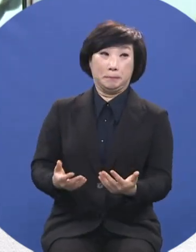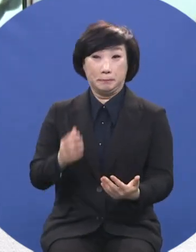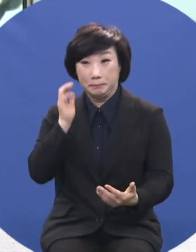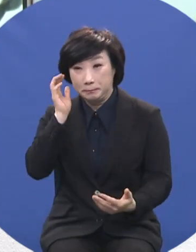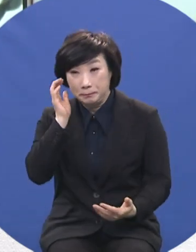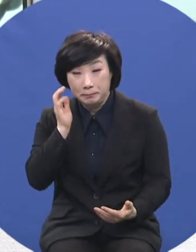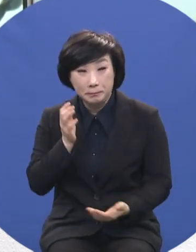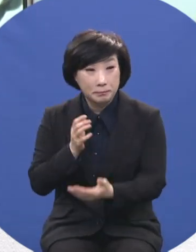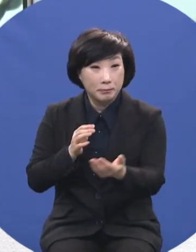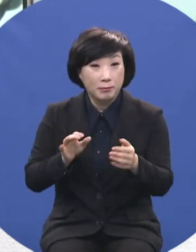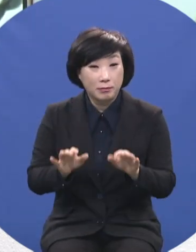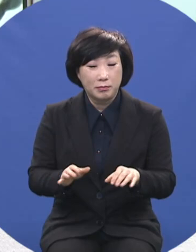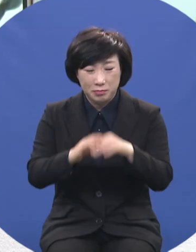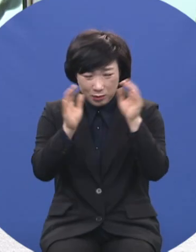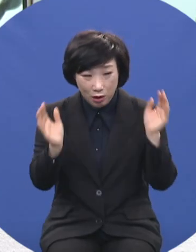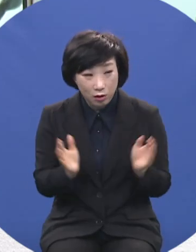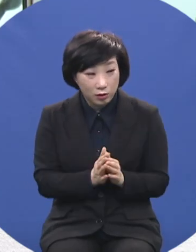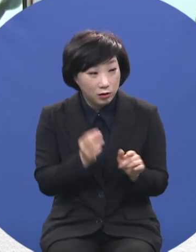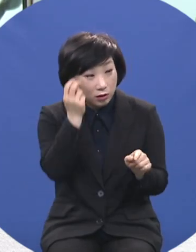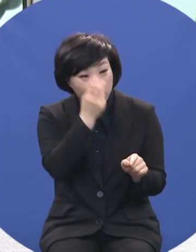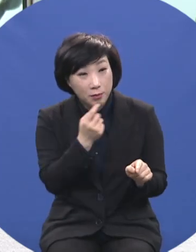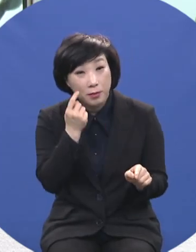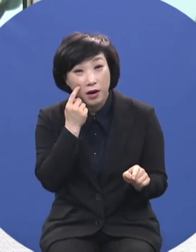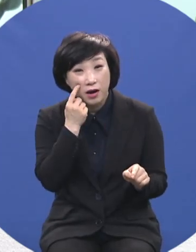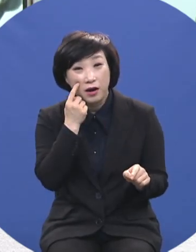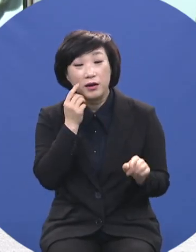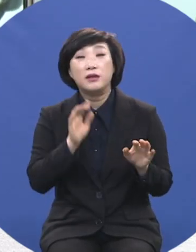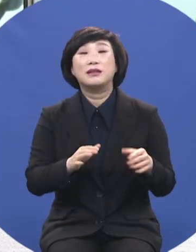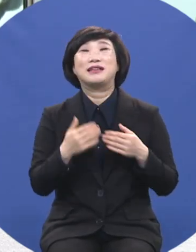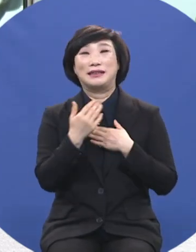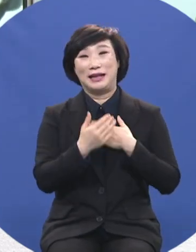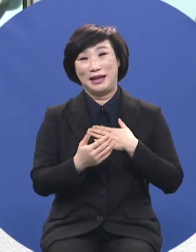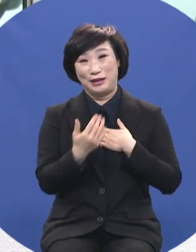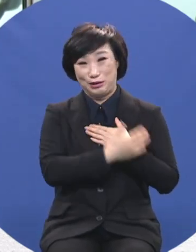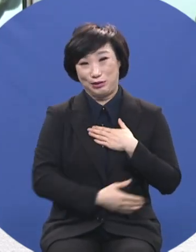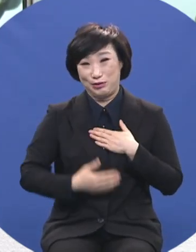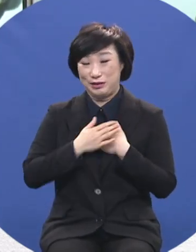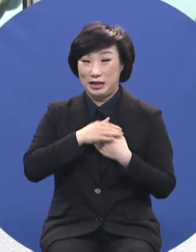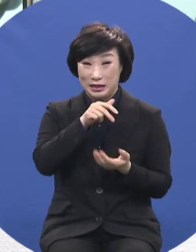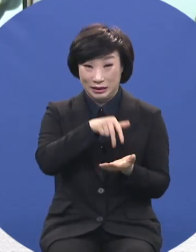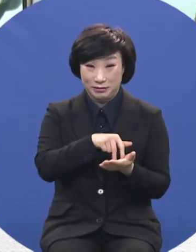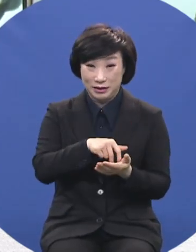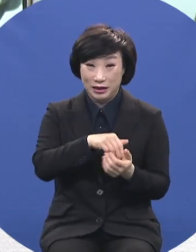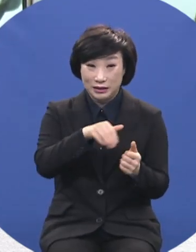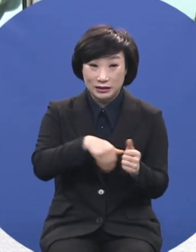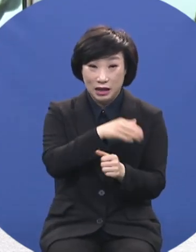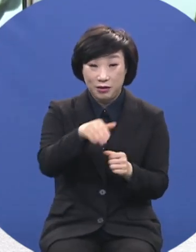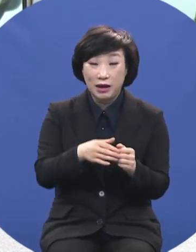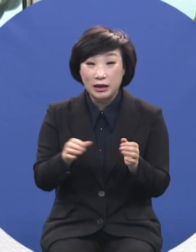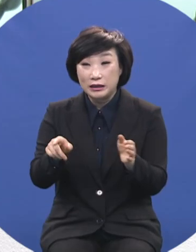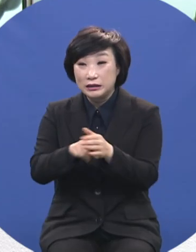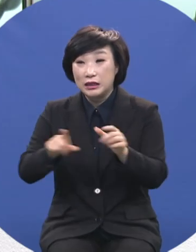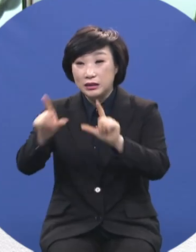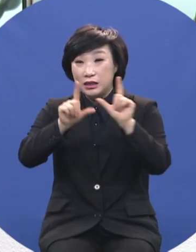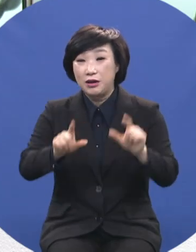어떡하나, 전부 당신의 육신의 현실 상황으로